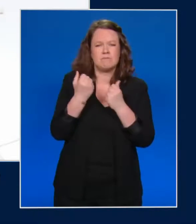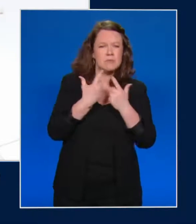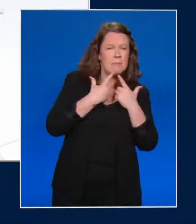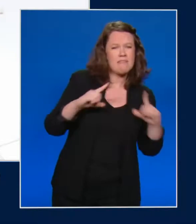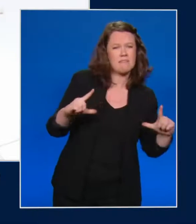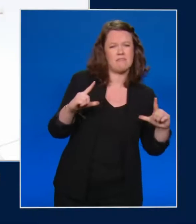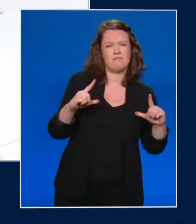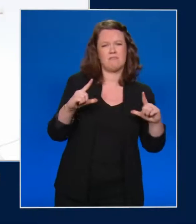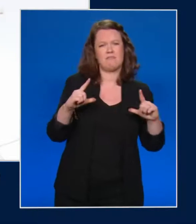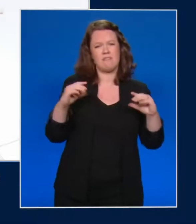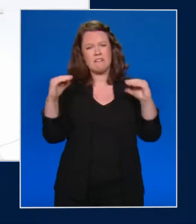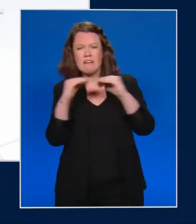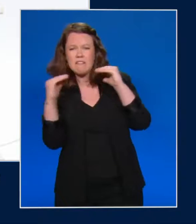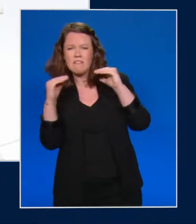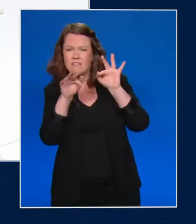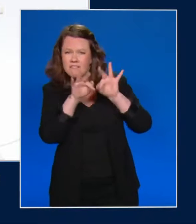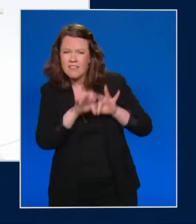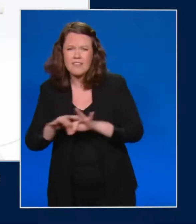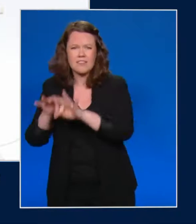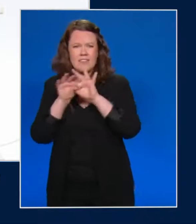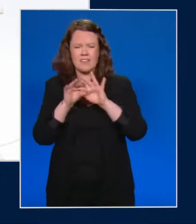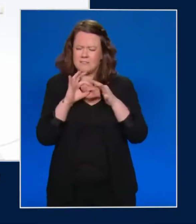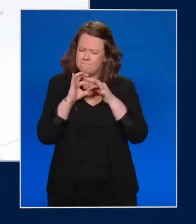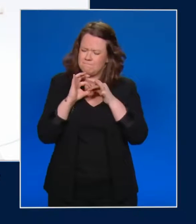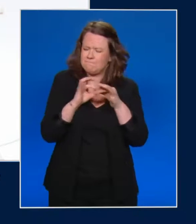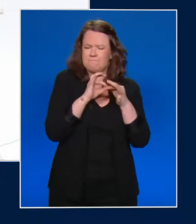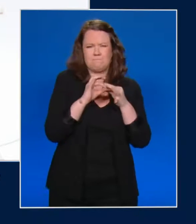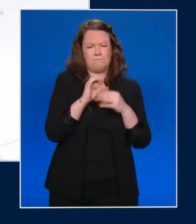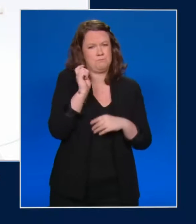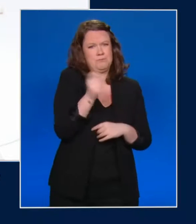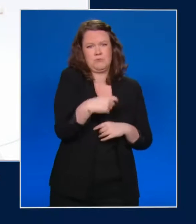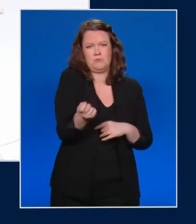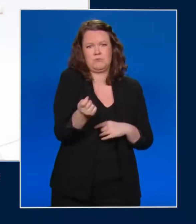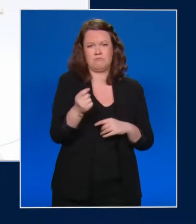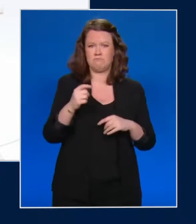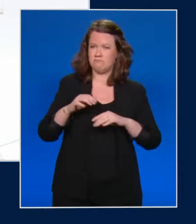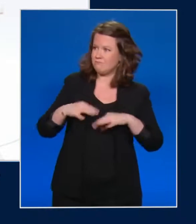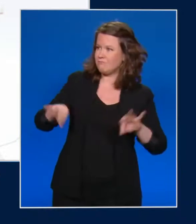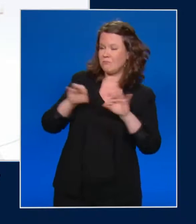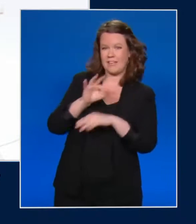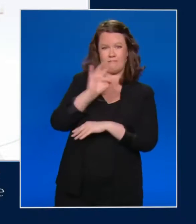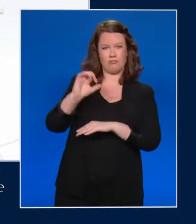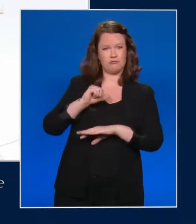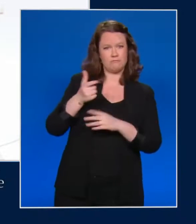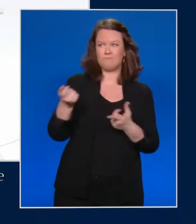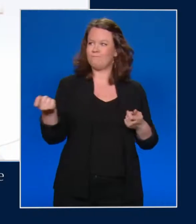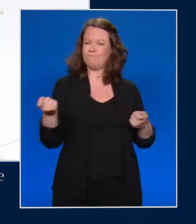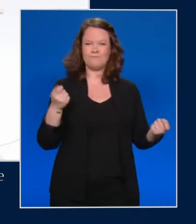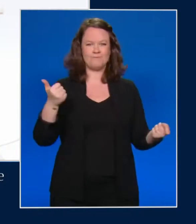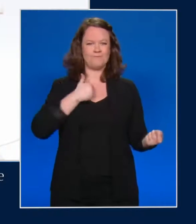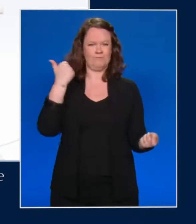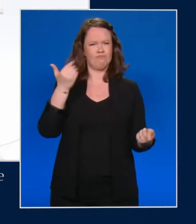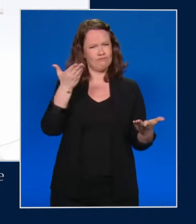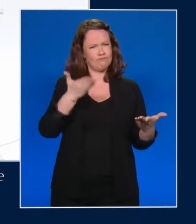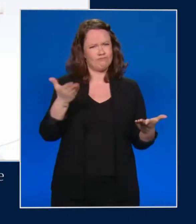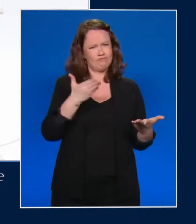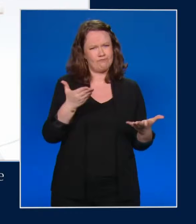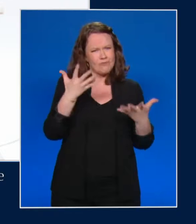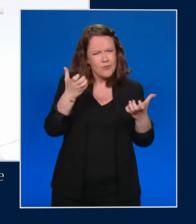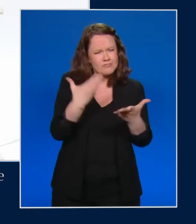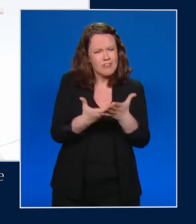et à la fraternité à la place de la france dans le monde je ne cesserai